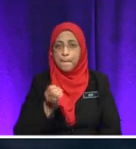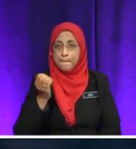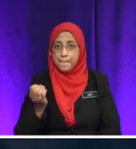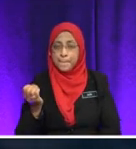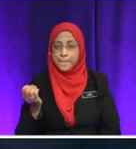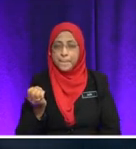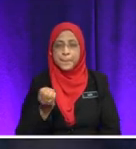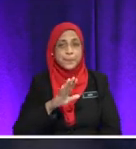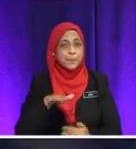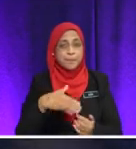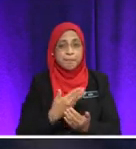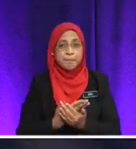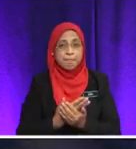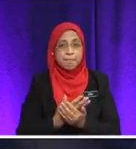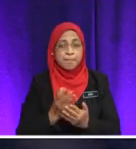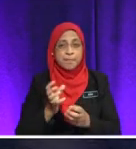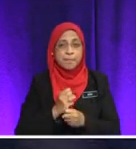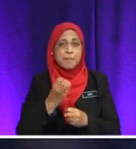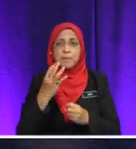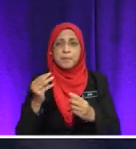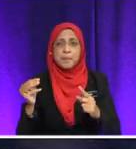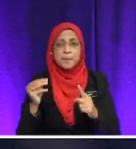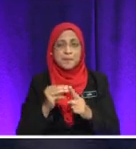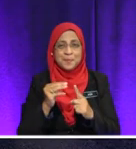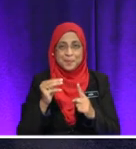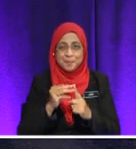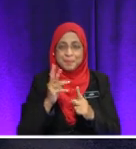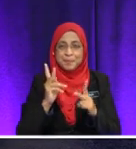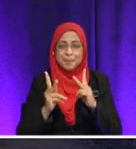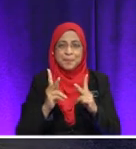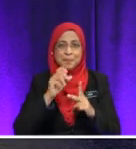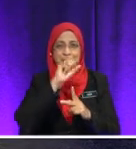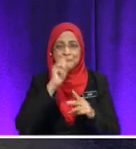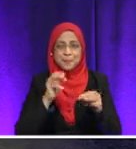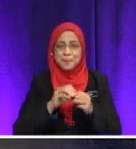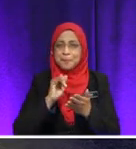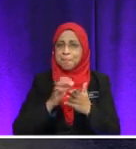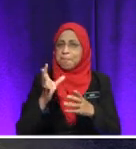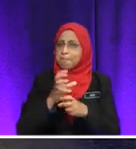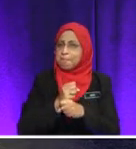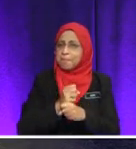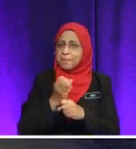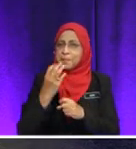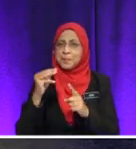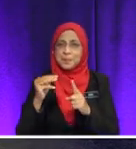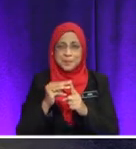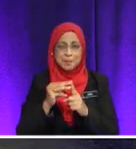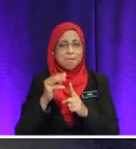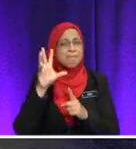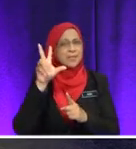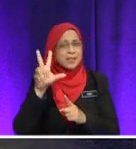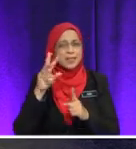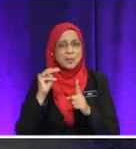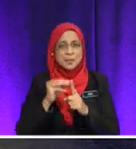sembuh bunda dapat berapa makanya Oke soalnya baca nih biasanya eee 3 maka tiga